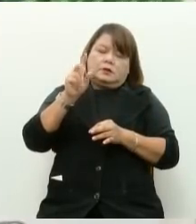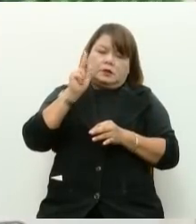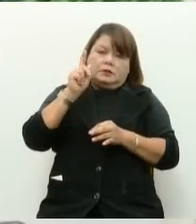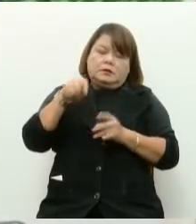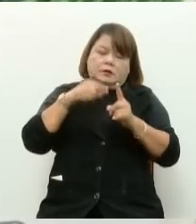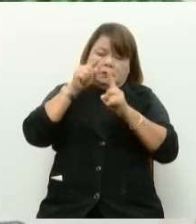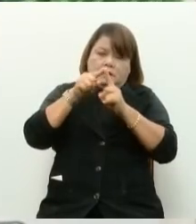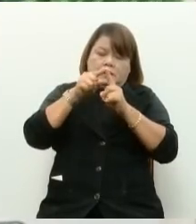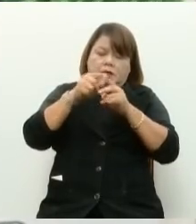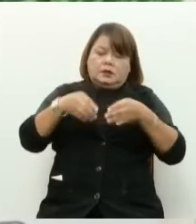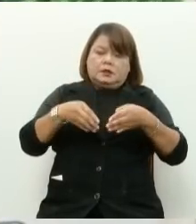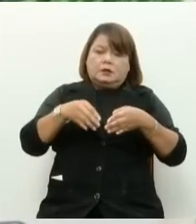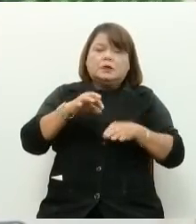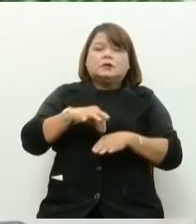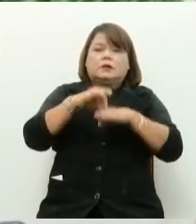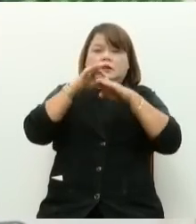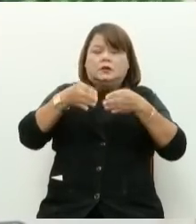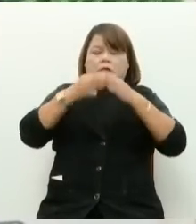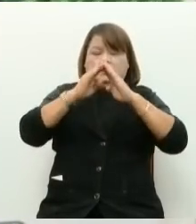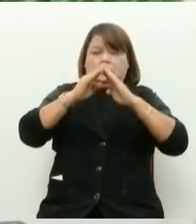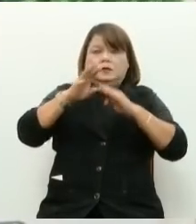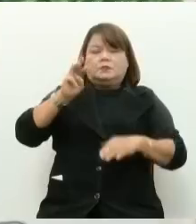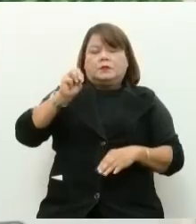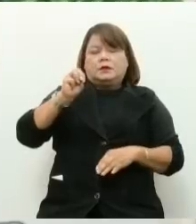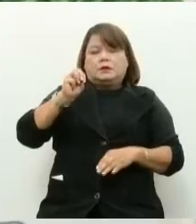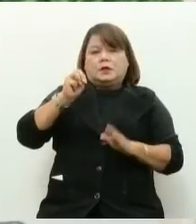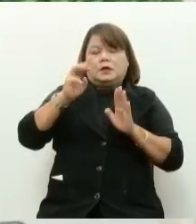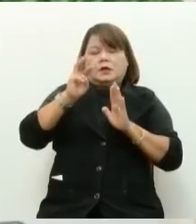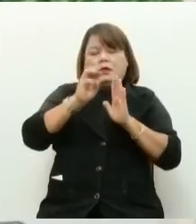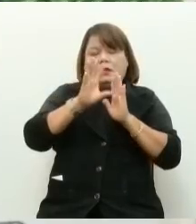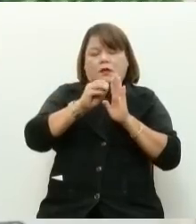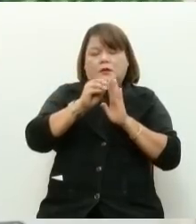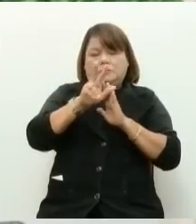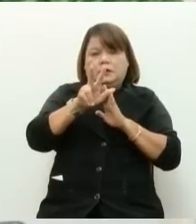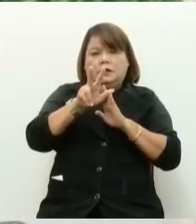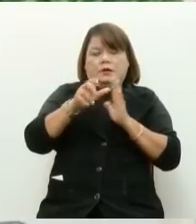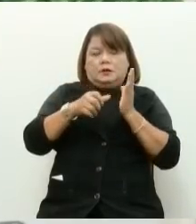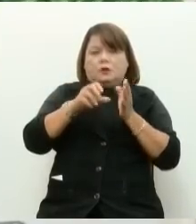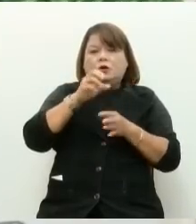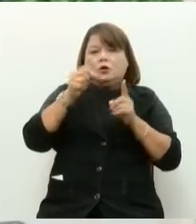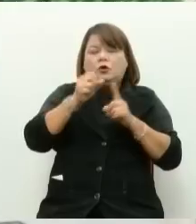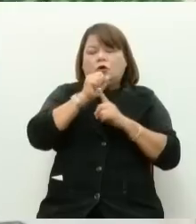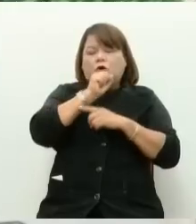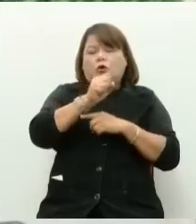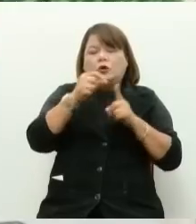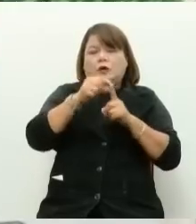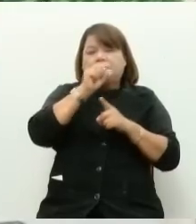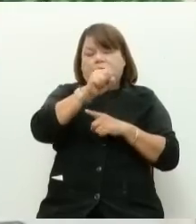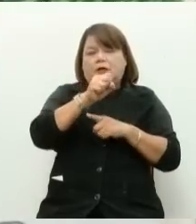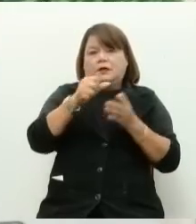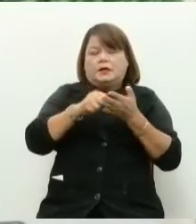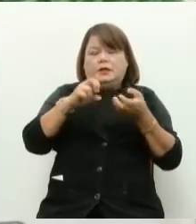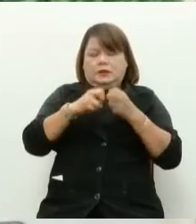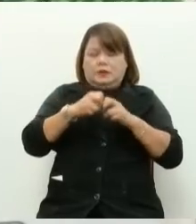แต่งตั้งนะครับแล้วก็ให้ผู้มีมาตรา53เนี่ยออกคำสั่งแล้วก็แก้ไขคำสั่งที่เกี่ยวข้องในกรณีของการย้ายนะครับแต่ถ้าในกรณี